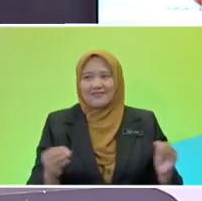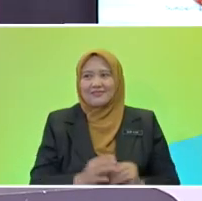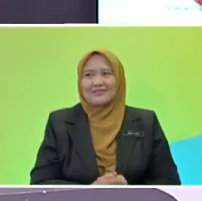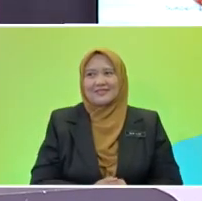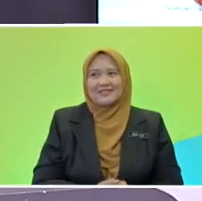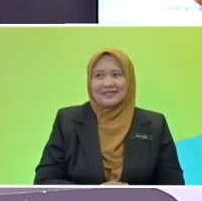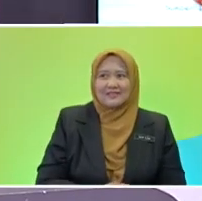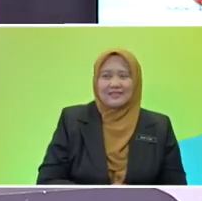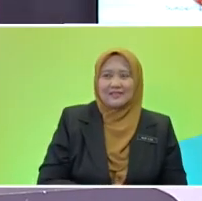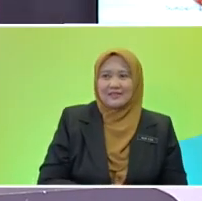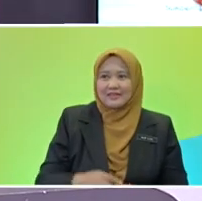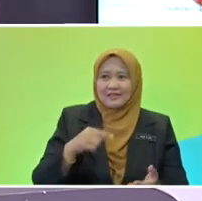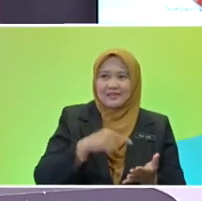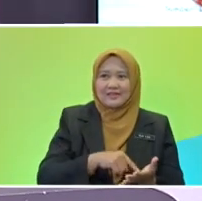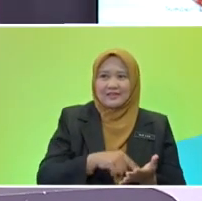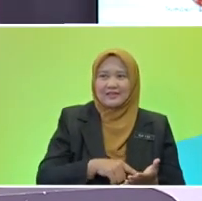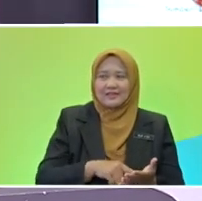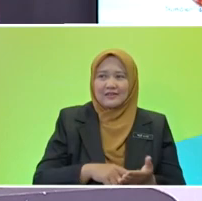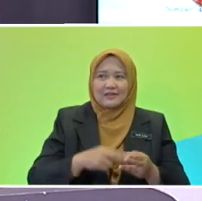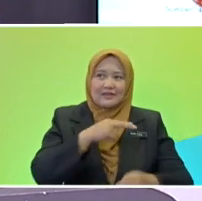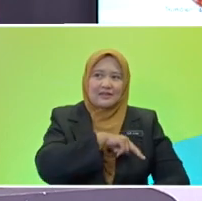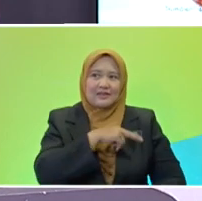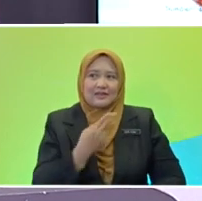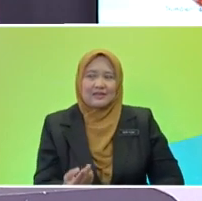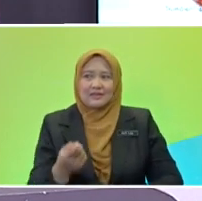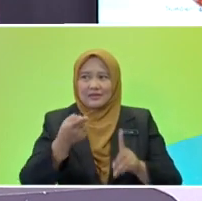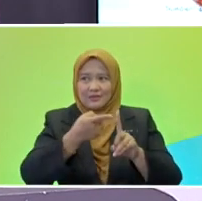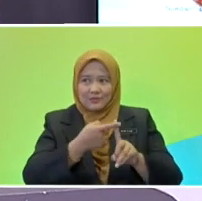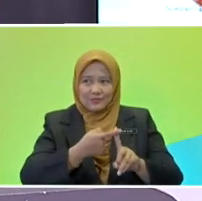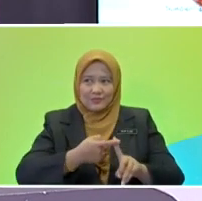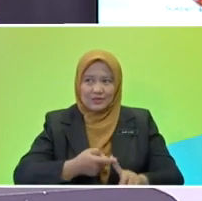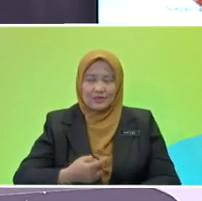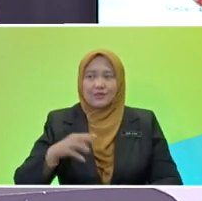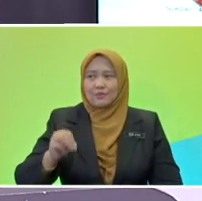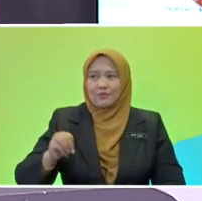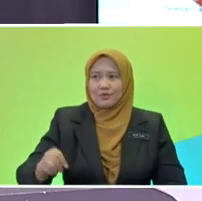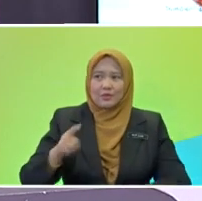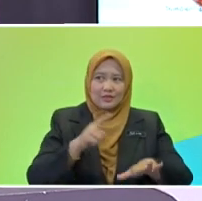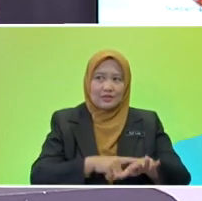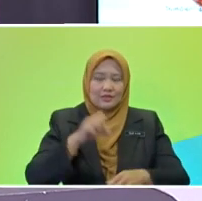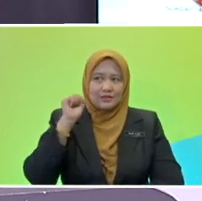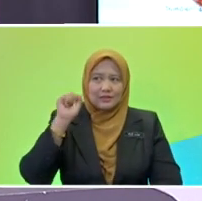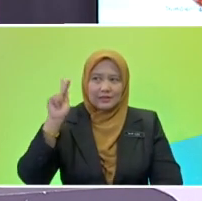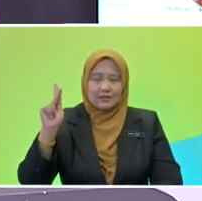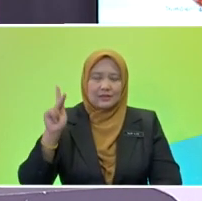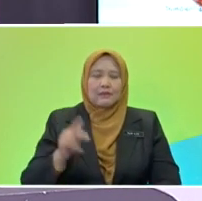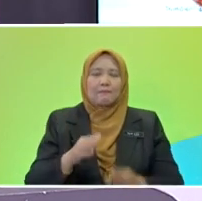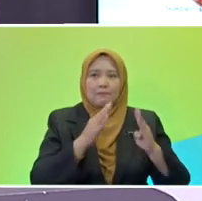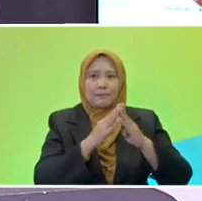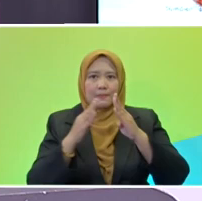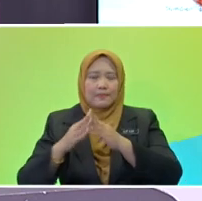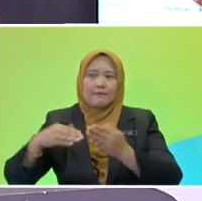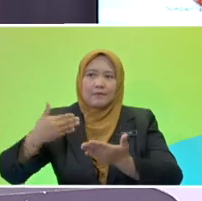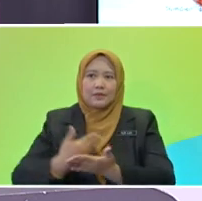Sebenarnya ini adalah hasil daripada anak murid Cikgu yang berada di SG Bandar Baru Sri dan Masha